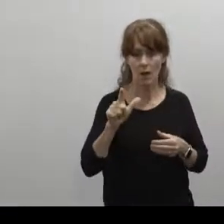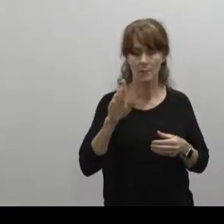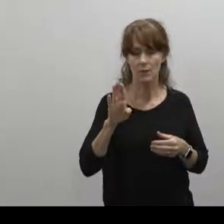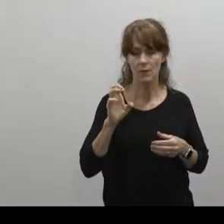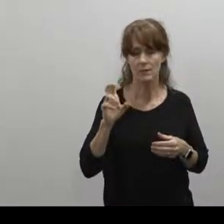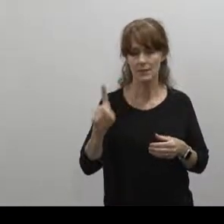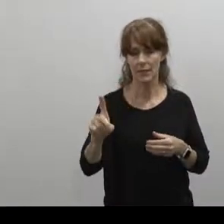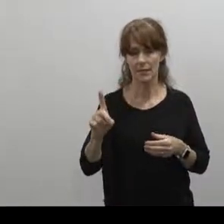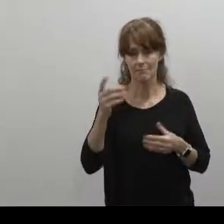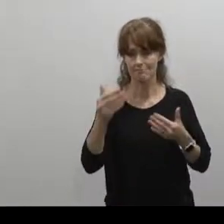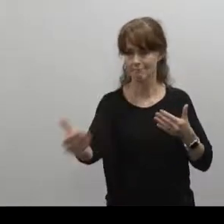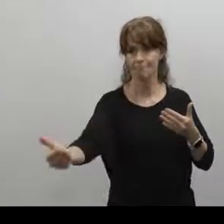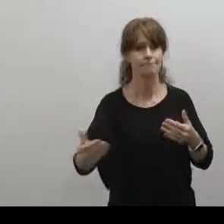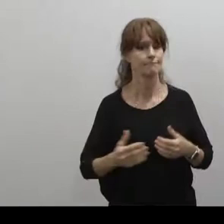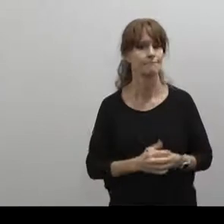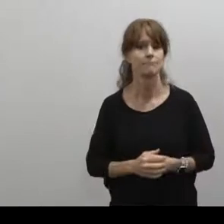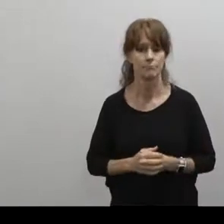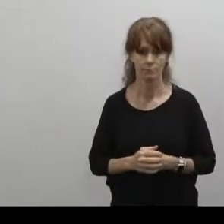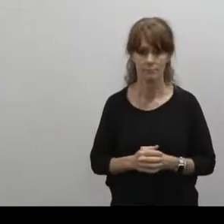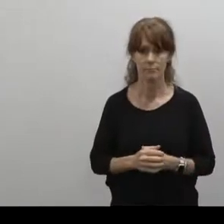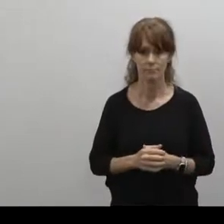rạp bằng càng kết cả tùm mốc